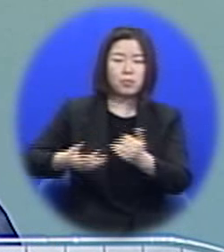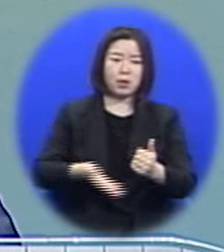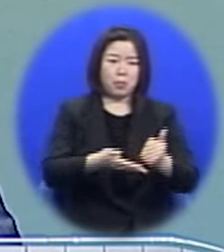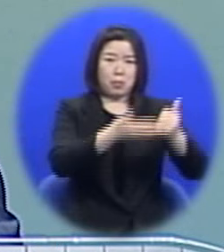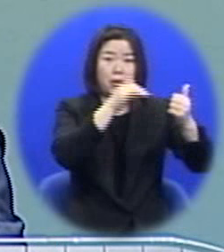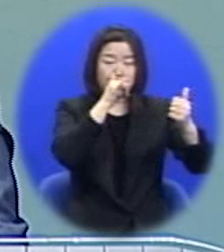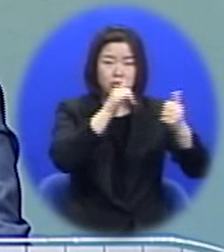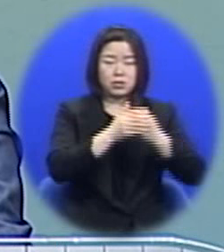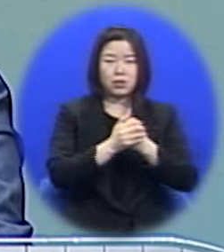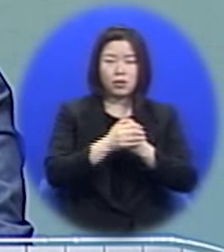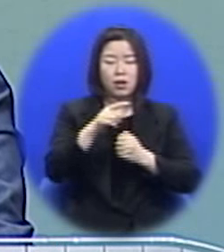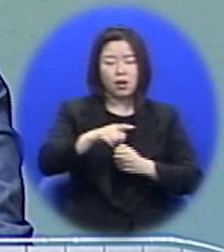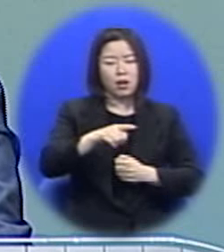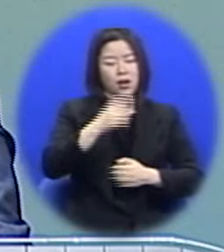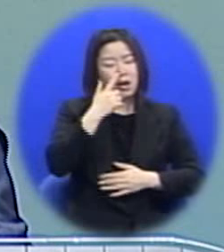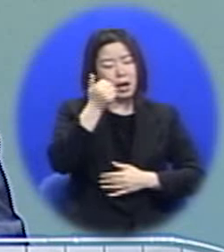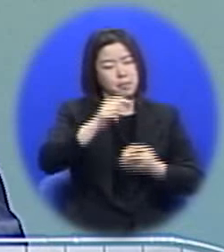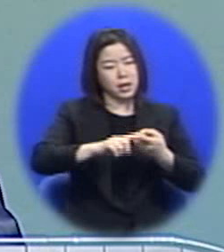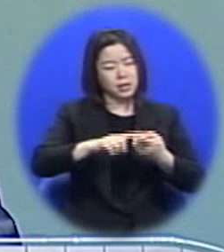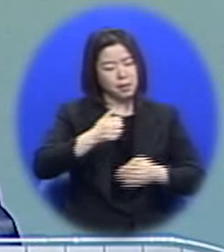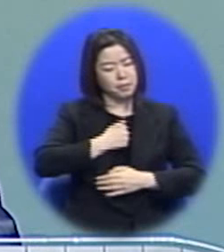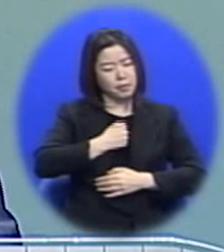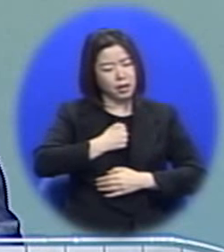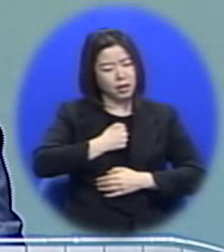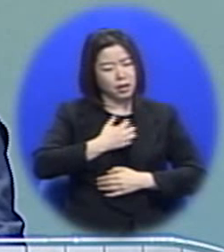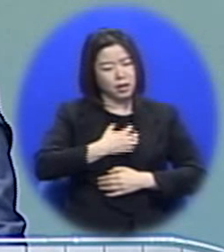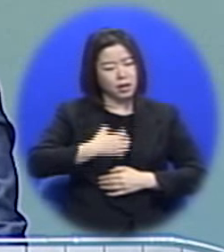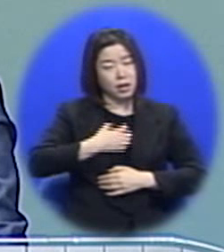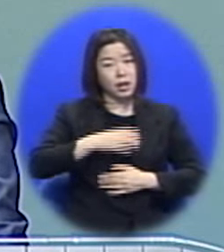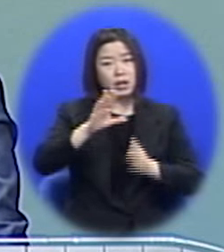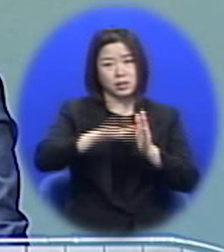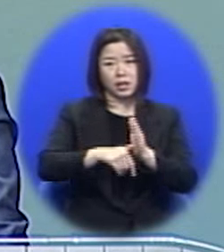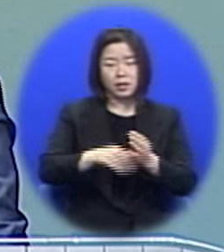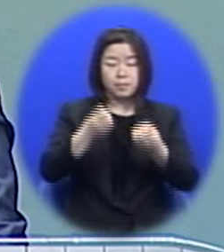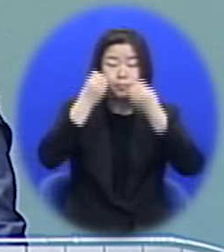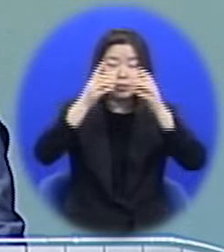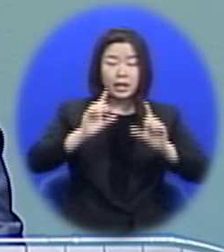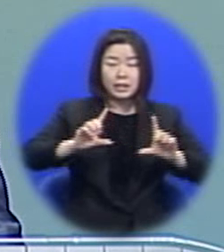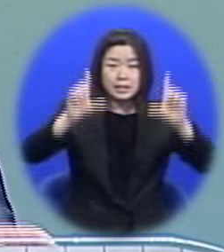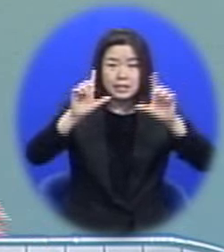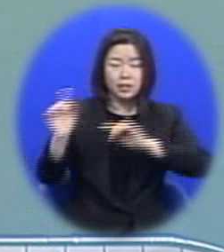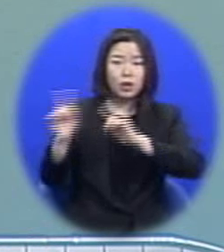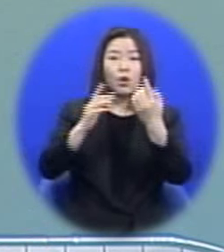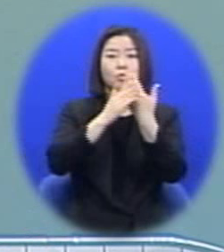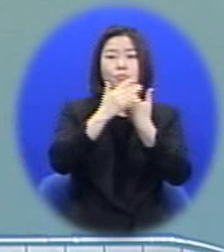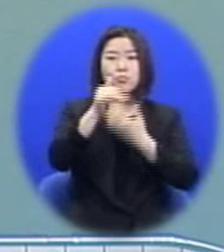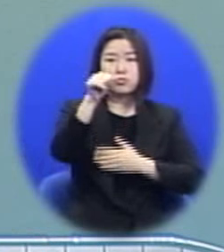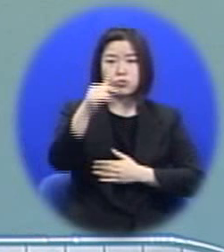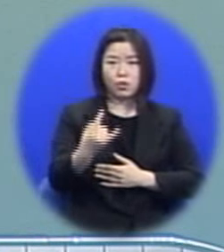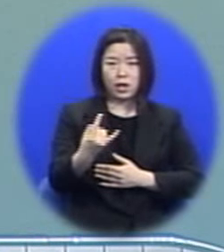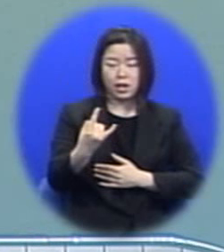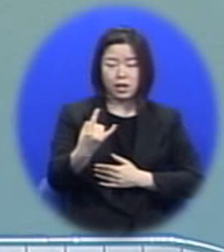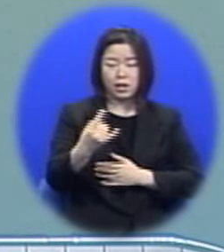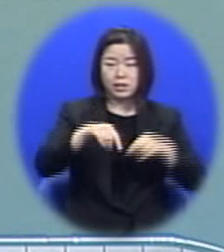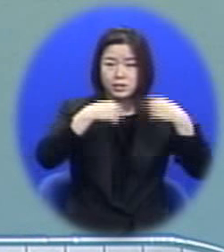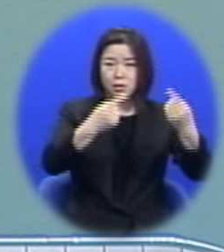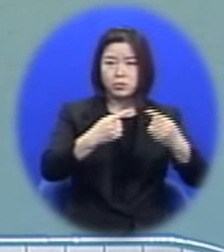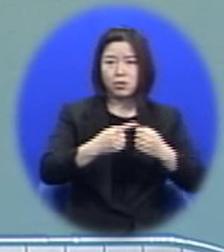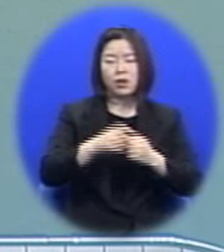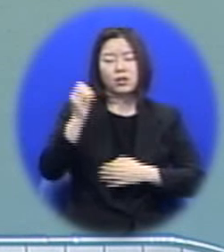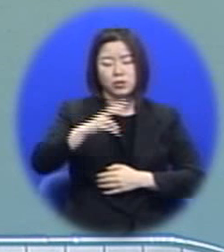염려가 더해가던 중 신년 부흥에 참석하게 되었습니다. 그리고 감당하지 못할 기도를